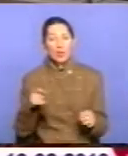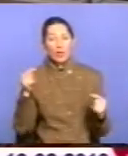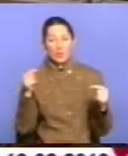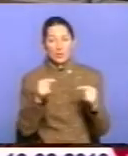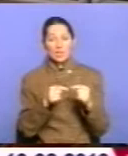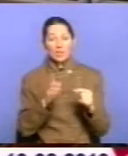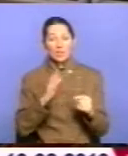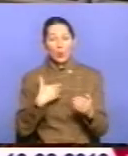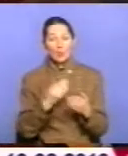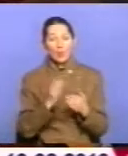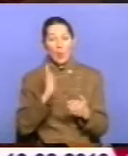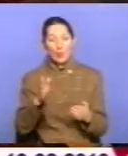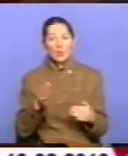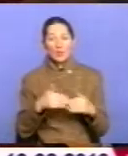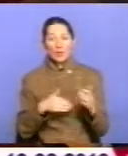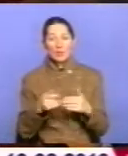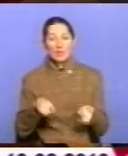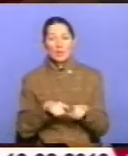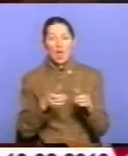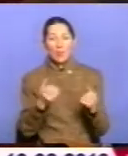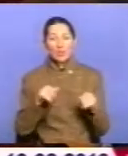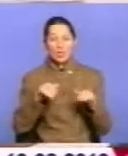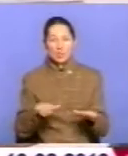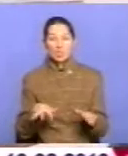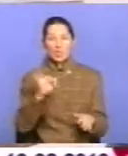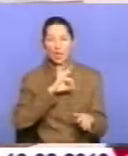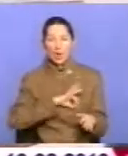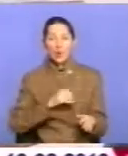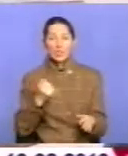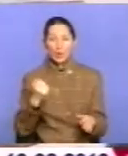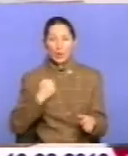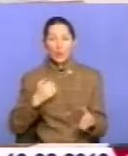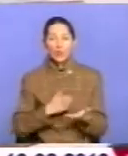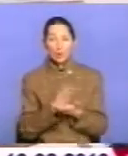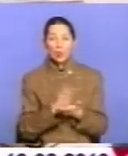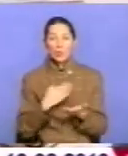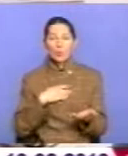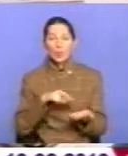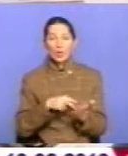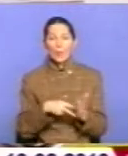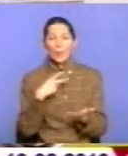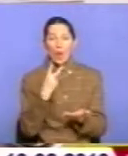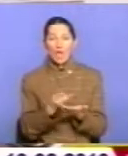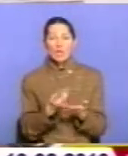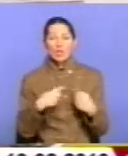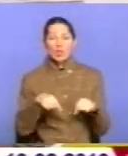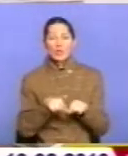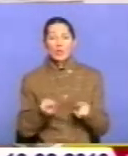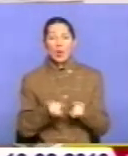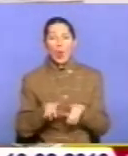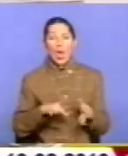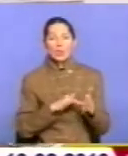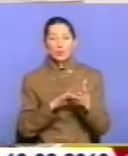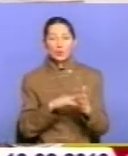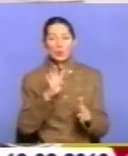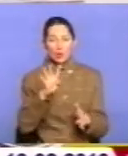майбутній професії та прийняти рішення на користь військової служби. Ми плануємо показати, організувати таку екскурсію на 4